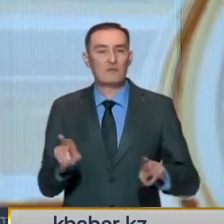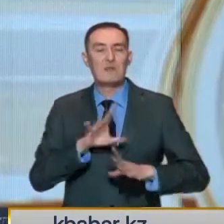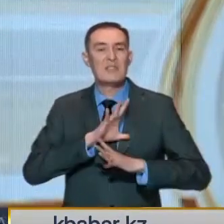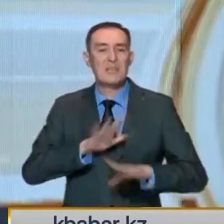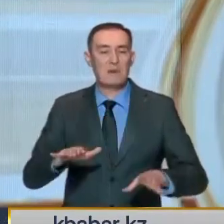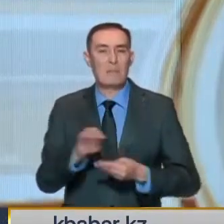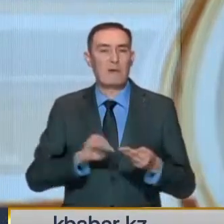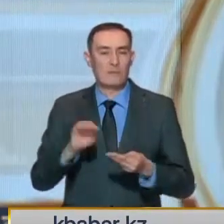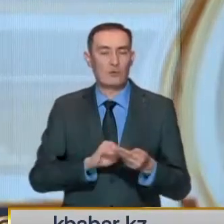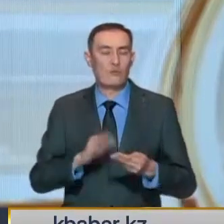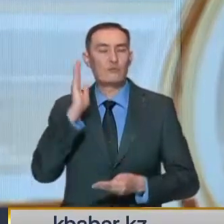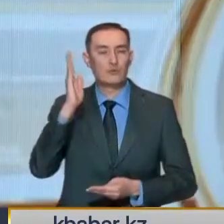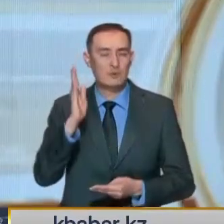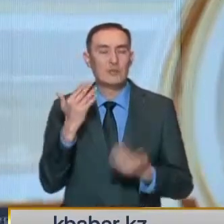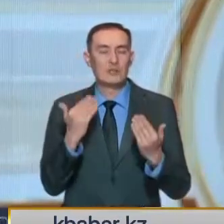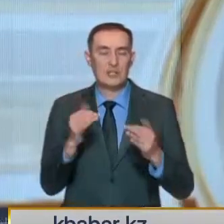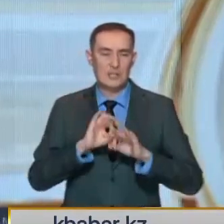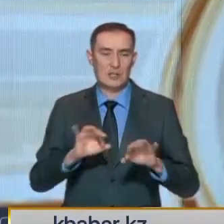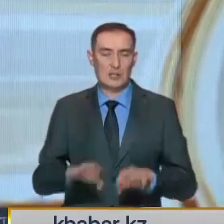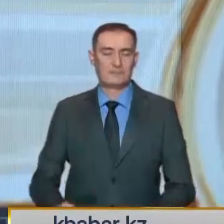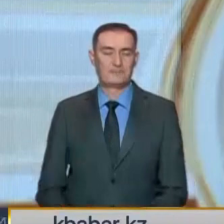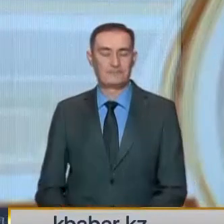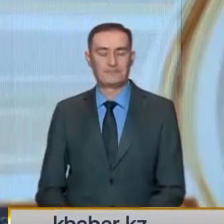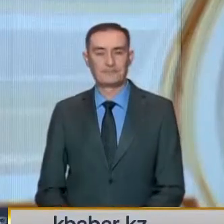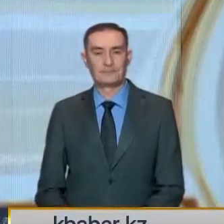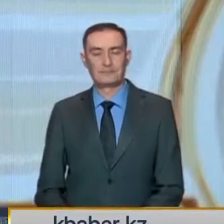ситуаций в будущем, узнавала моя коллега Роза Сатканова.